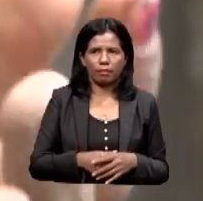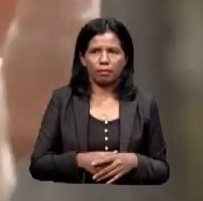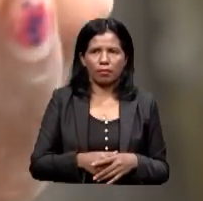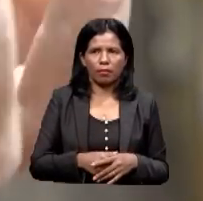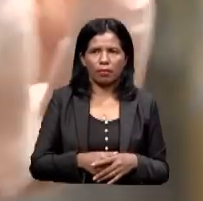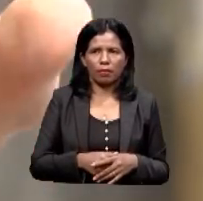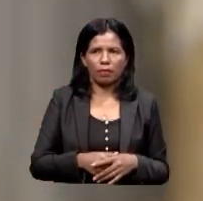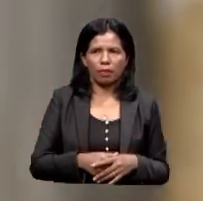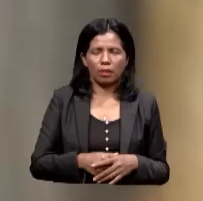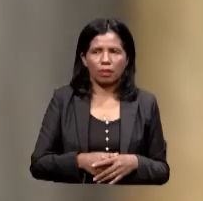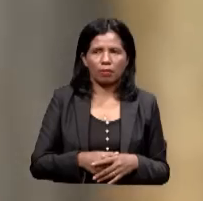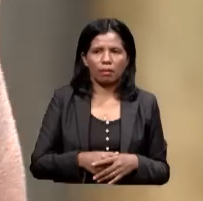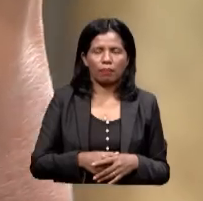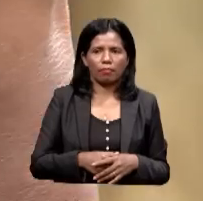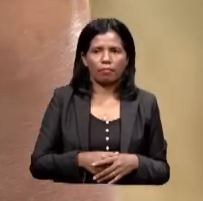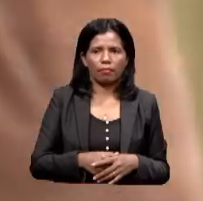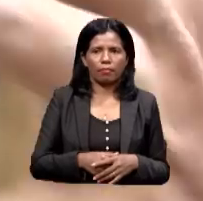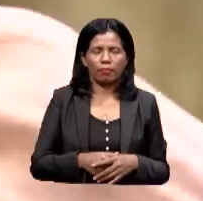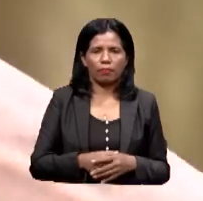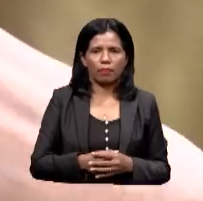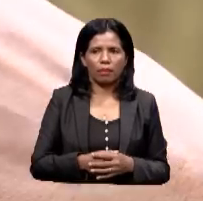Pola net. Nen pasien sih na.